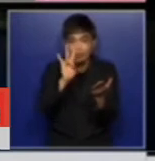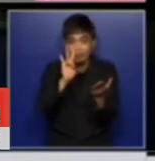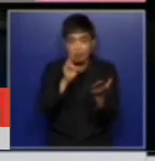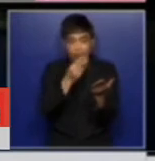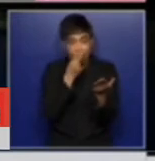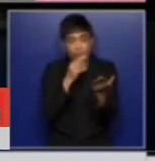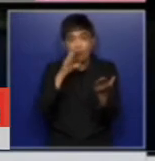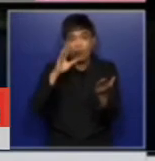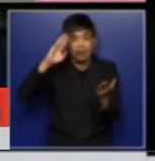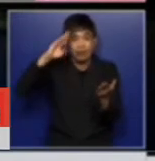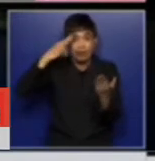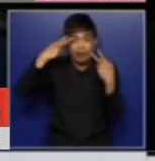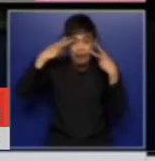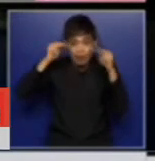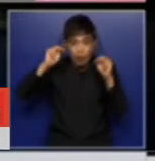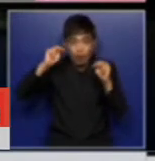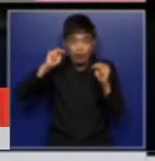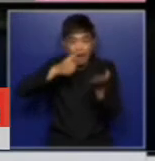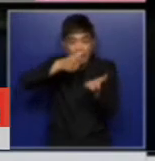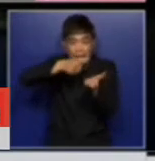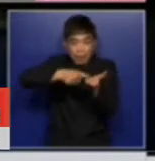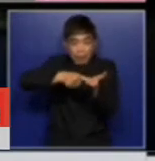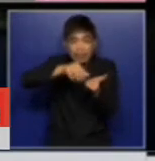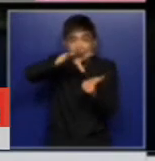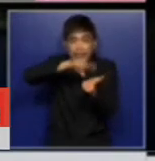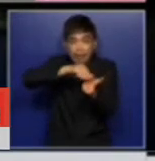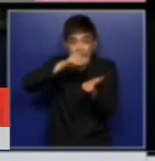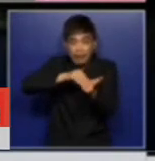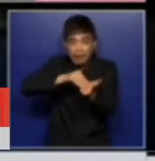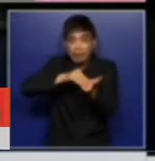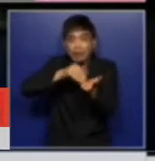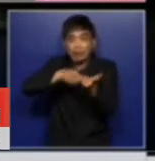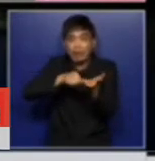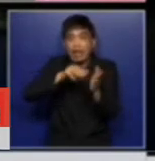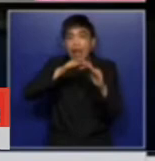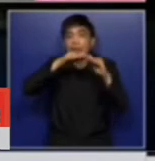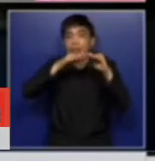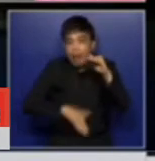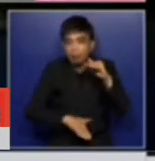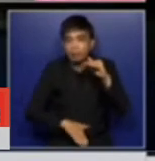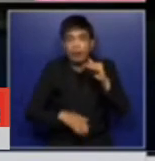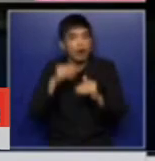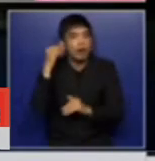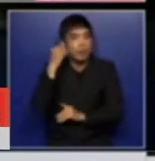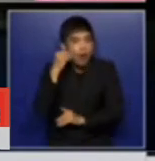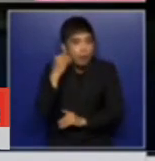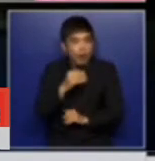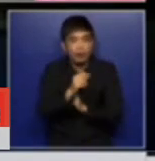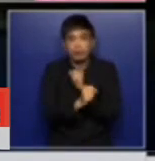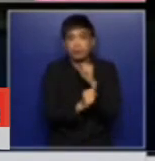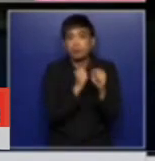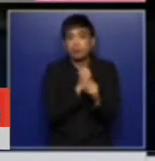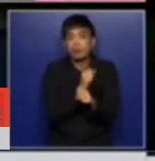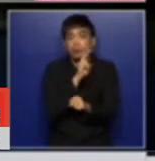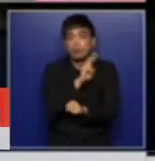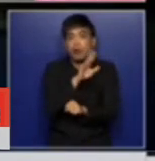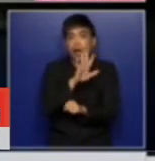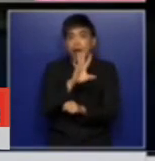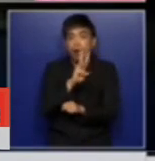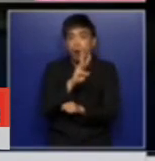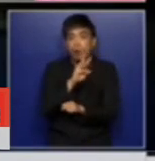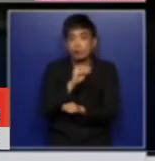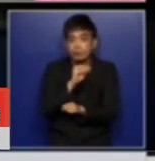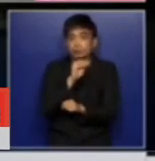เก็บภาษีได้ต่ำกว่าประมาณการทุกๆปีส่วนของปี63เนี่ยนะครับก็คาดว่าน่าจะจั